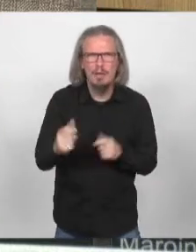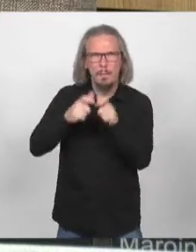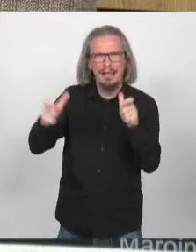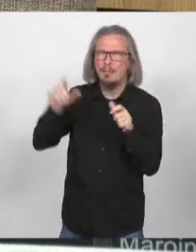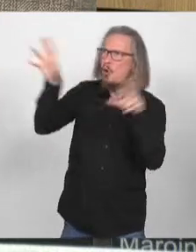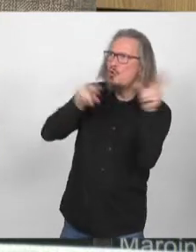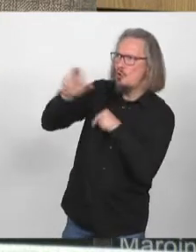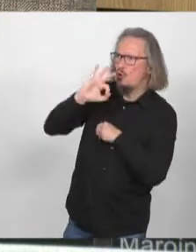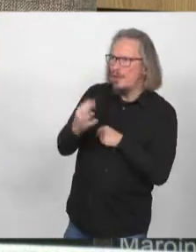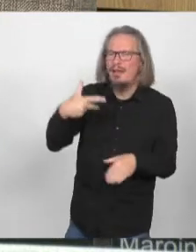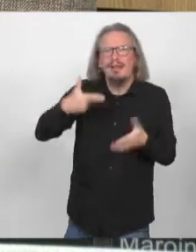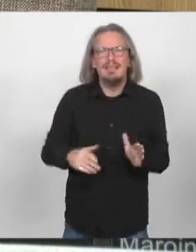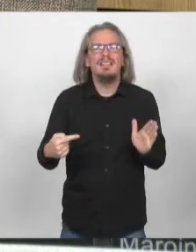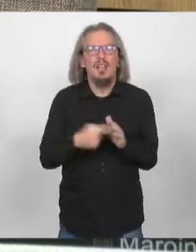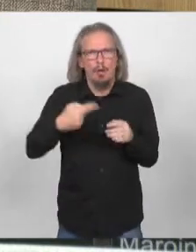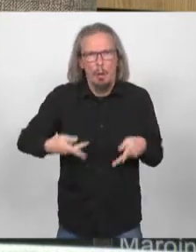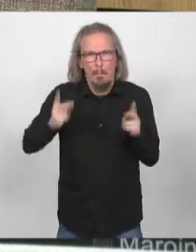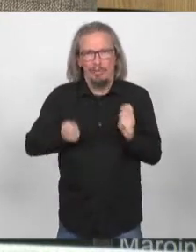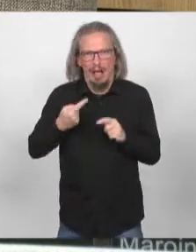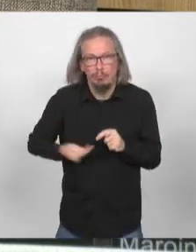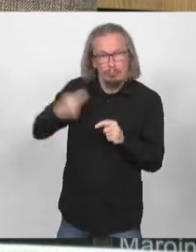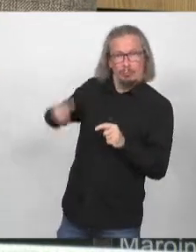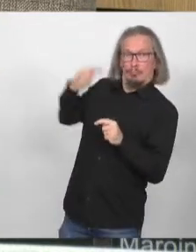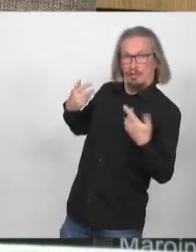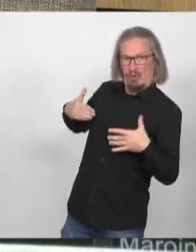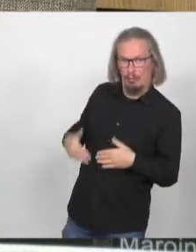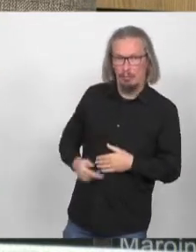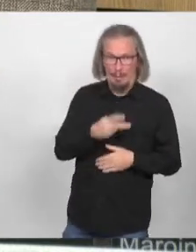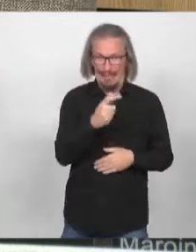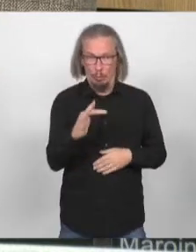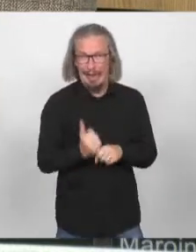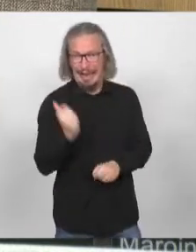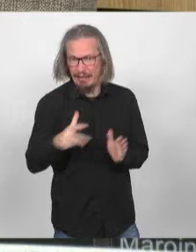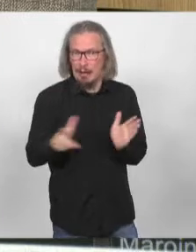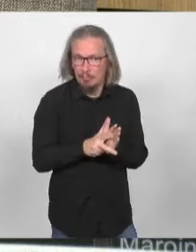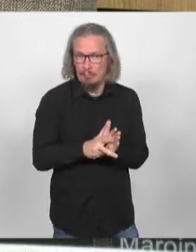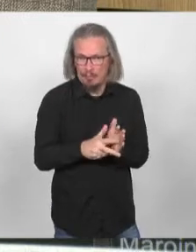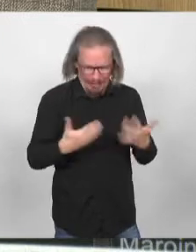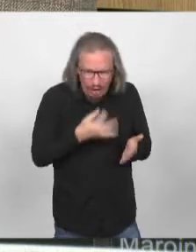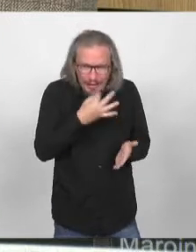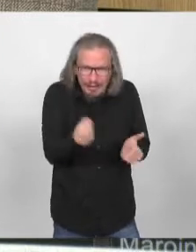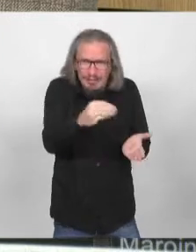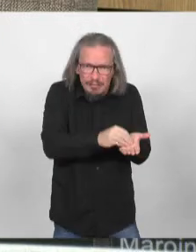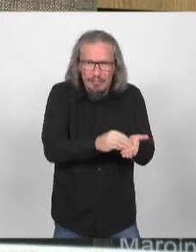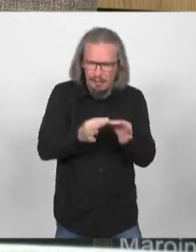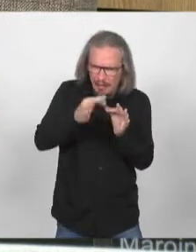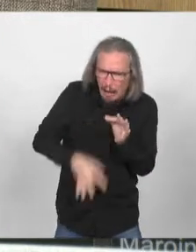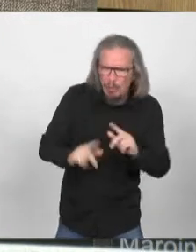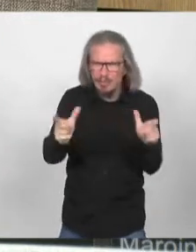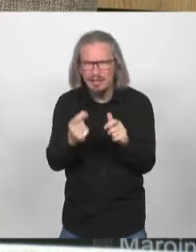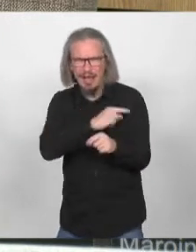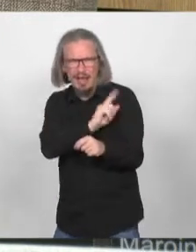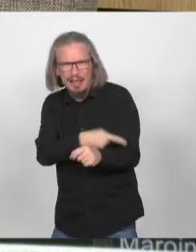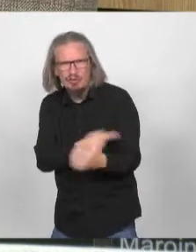l'AMEL datent de la fin du mandat dernier et le PCAET adopté l'année dernière rappelait que des diagnostics énergétiques